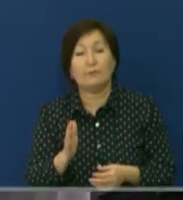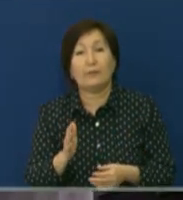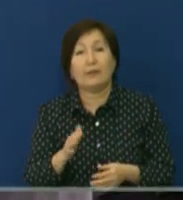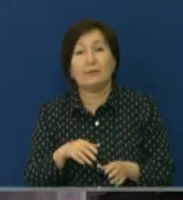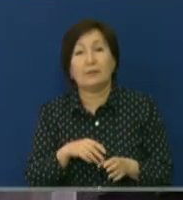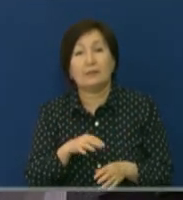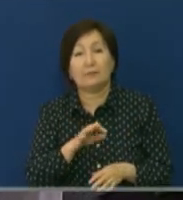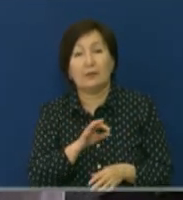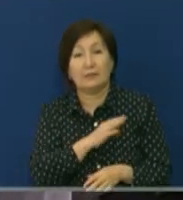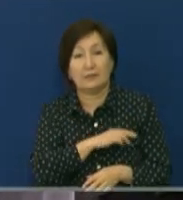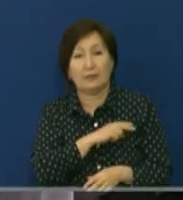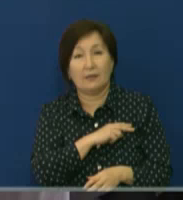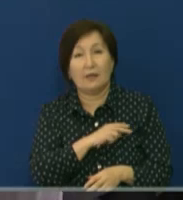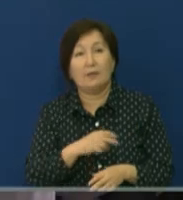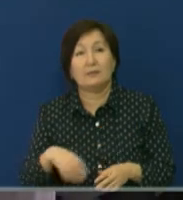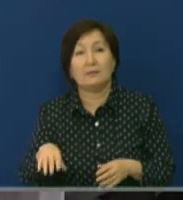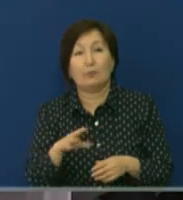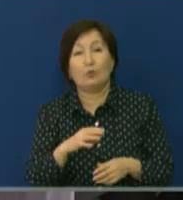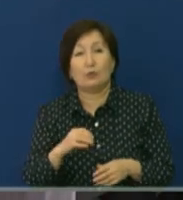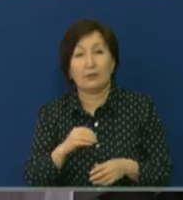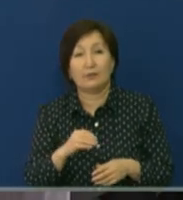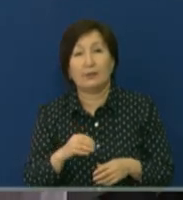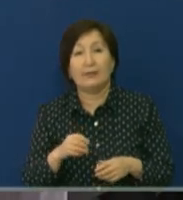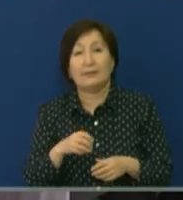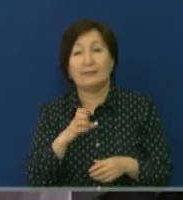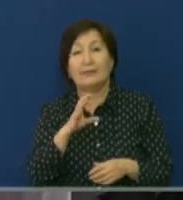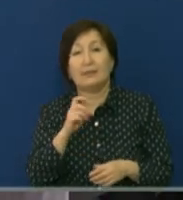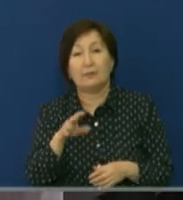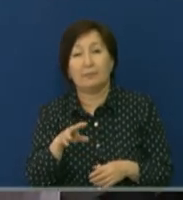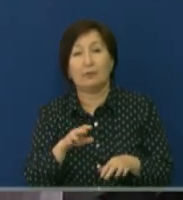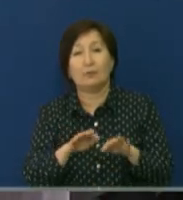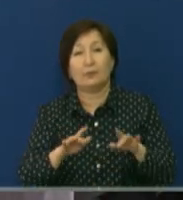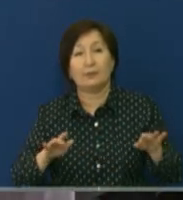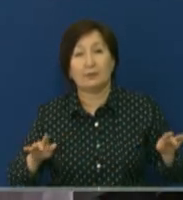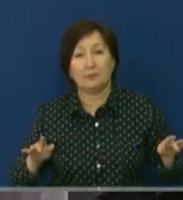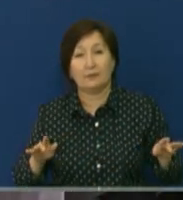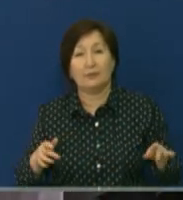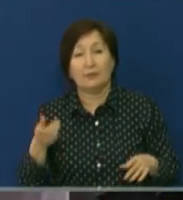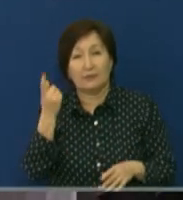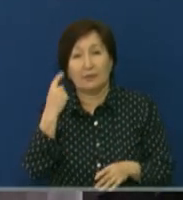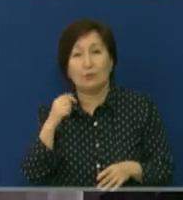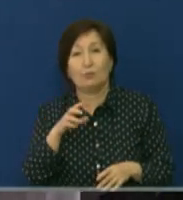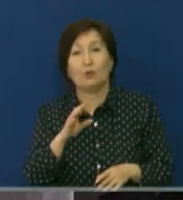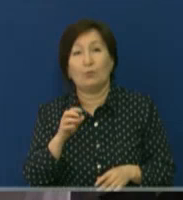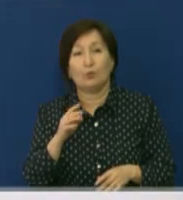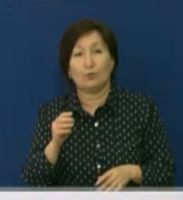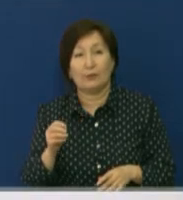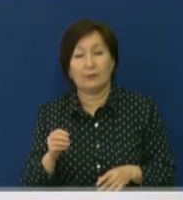прототипирования схем сборка и затем сборка схем и зачем программирование уже готовых модулей на микроконтроллерах